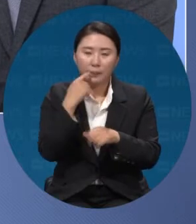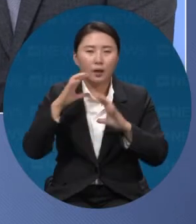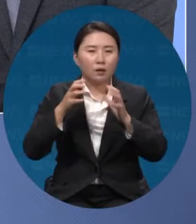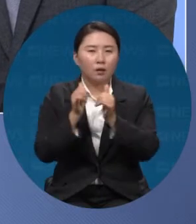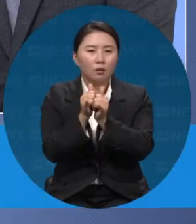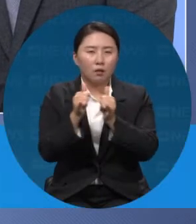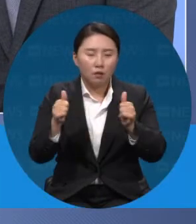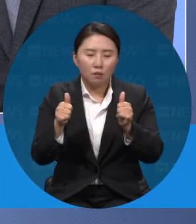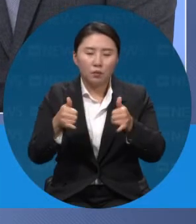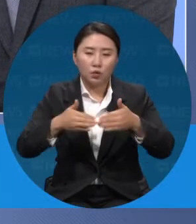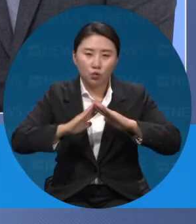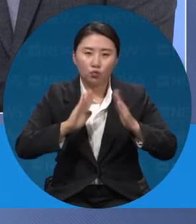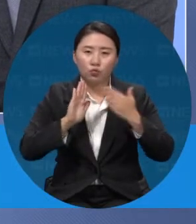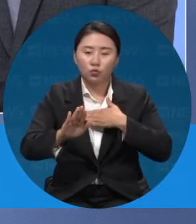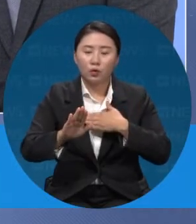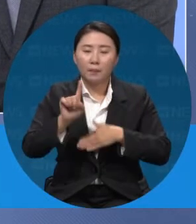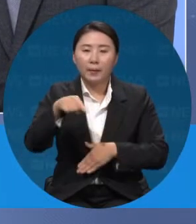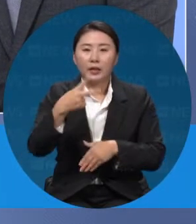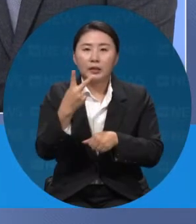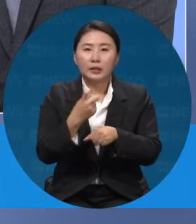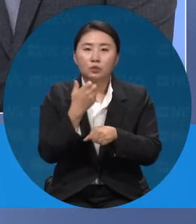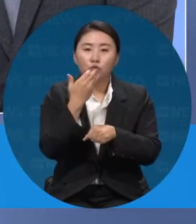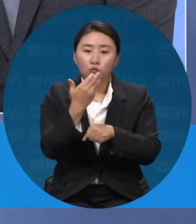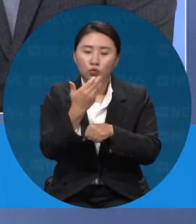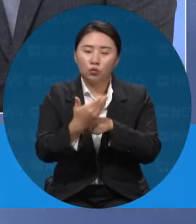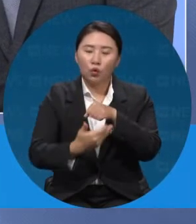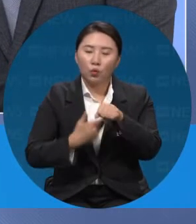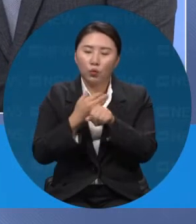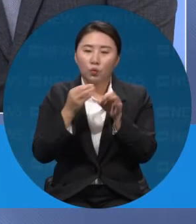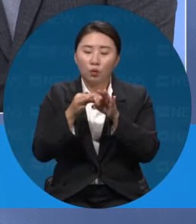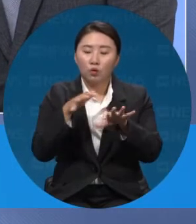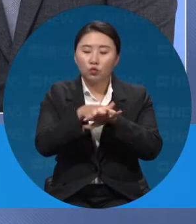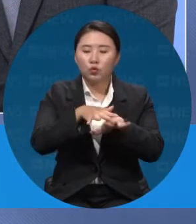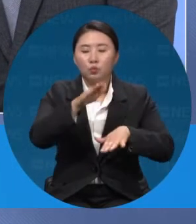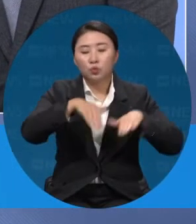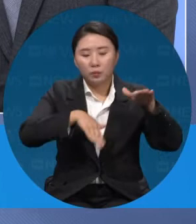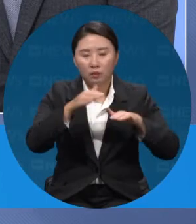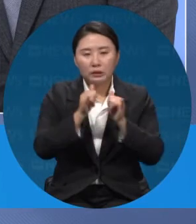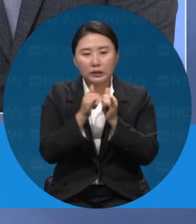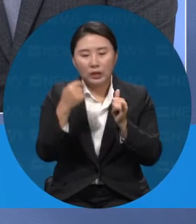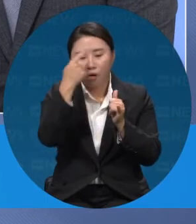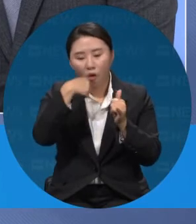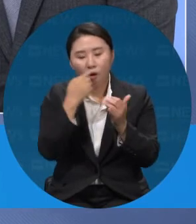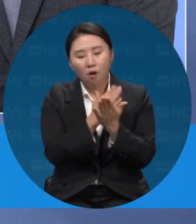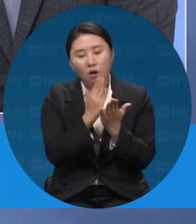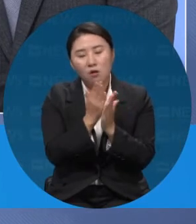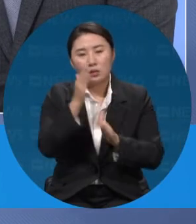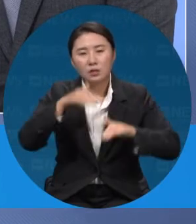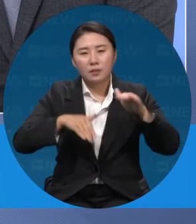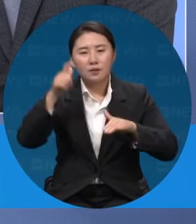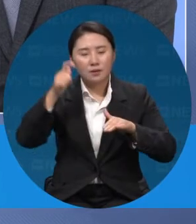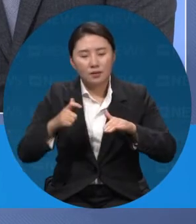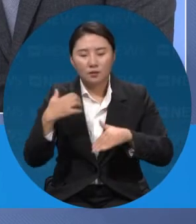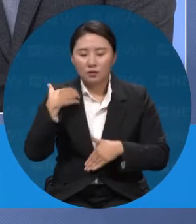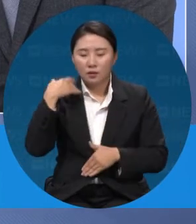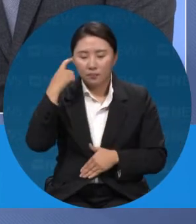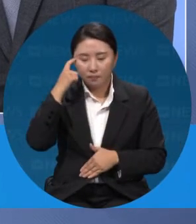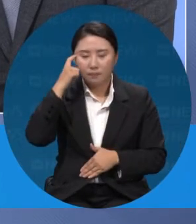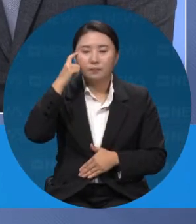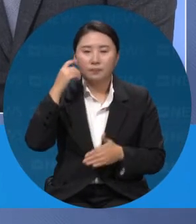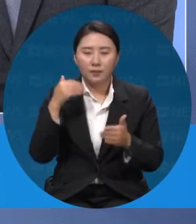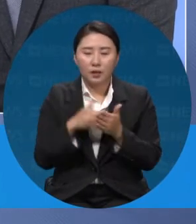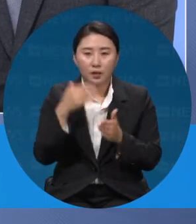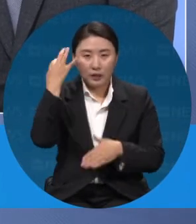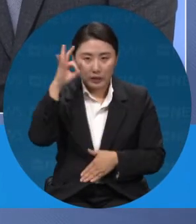의해 설립된 이후 129 년 동안 구조적 불평등 특히 인종차별을 강화시켰다 고 책임을 인정했습니다